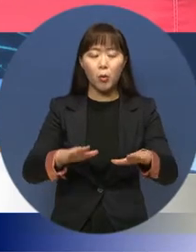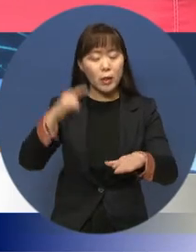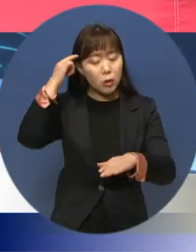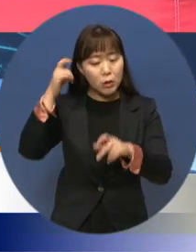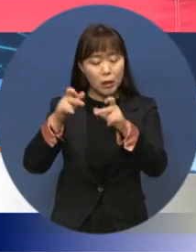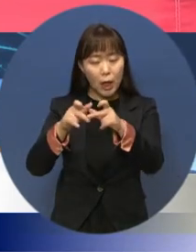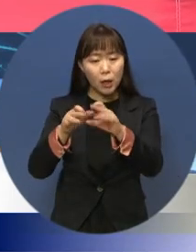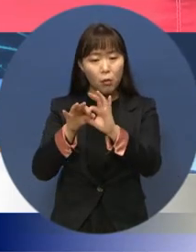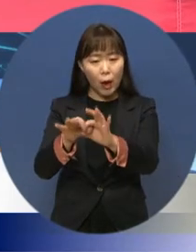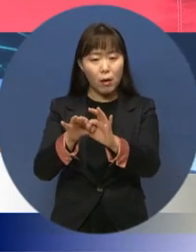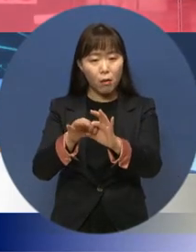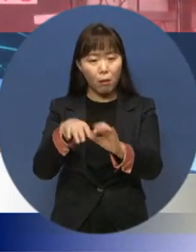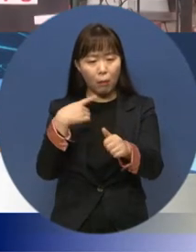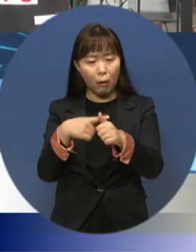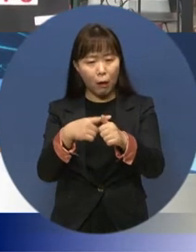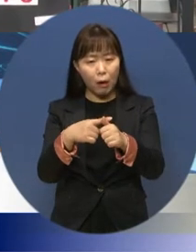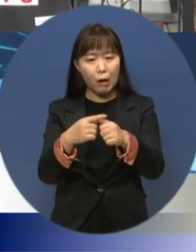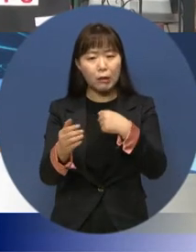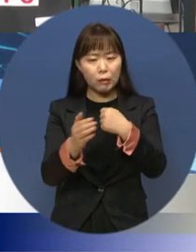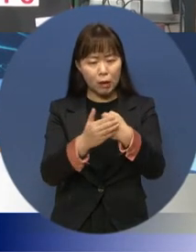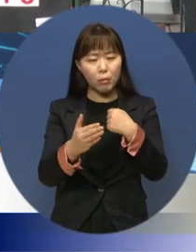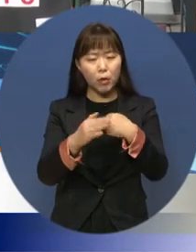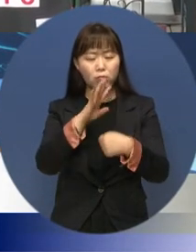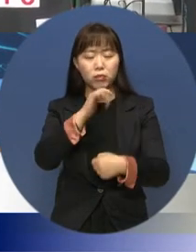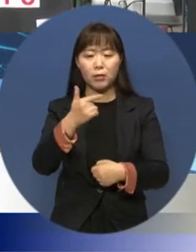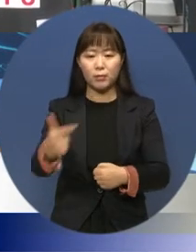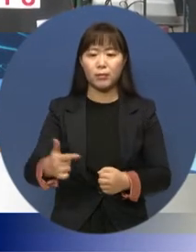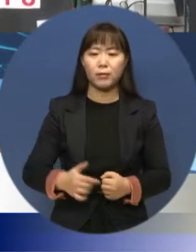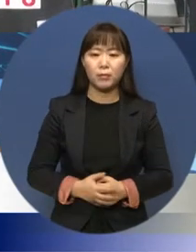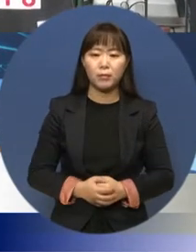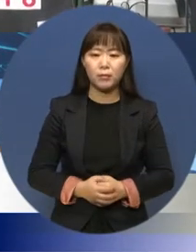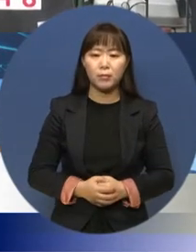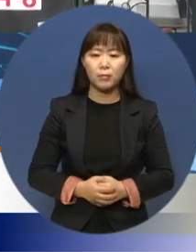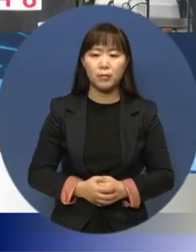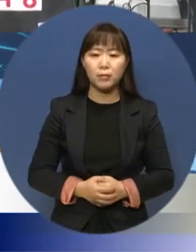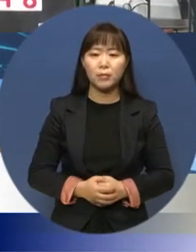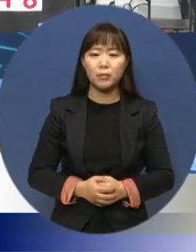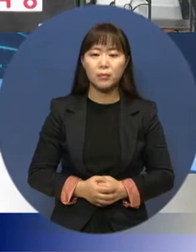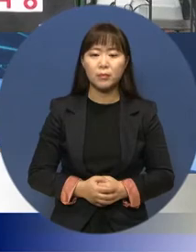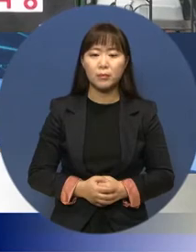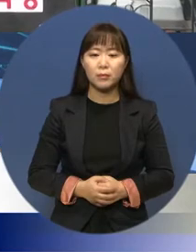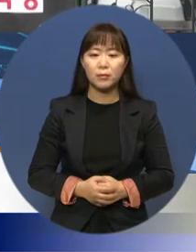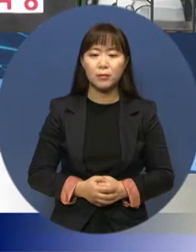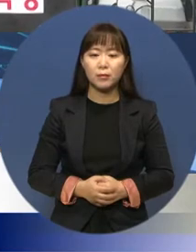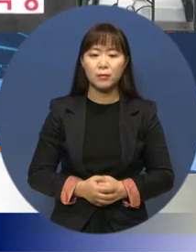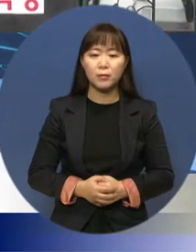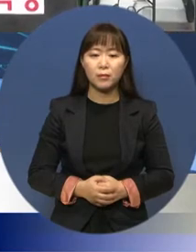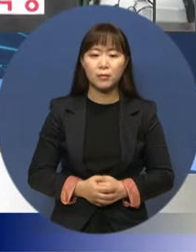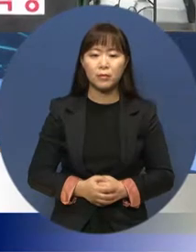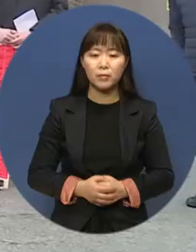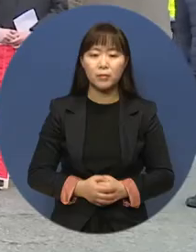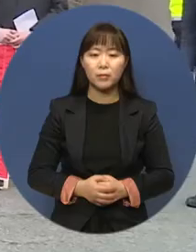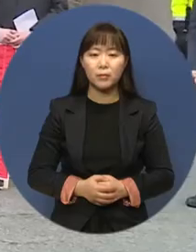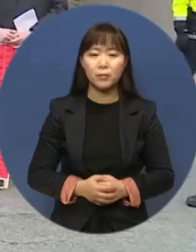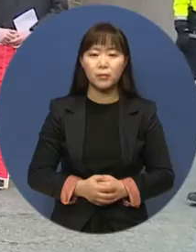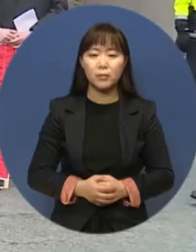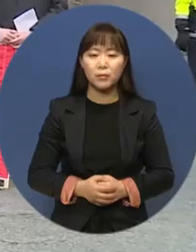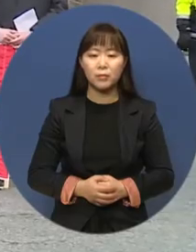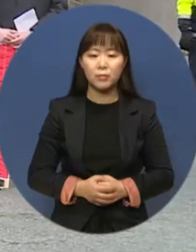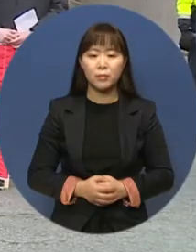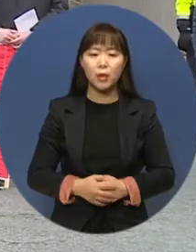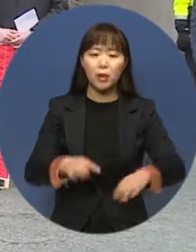정신장애인을 비하하는 발언이 나와 큰 질타를 받고 있습니다. 그 목소리를 박성윤 기자가 들어봤습니다.